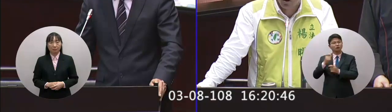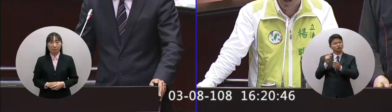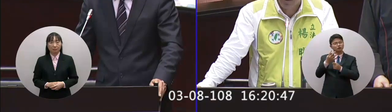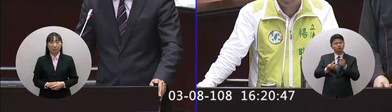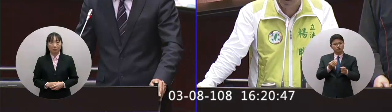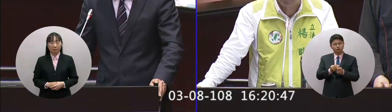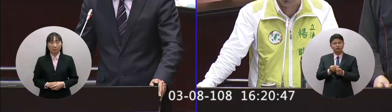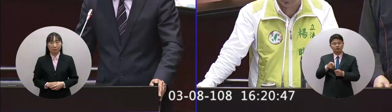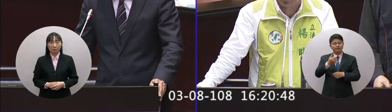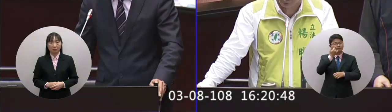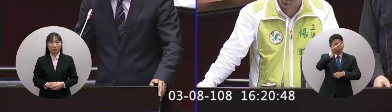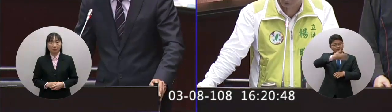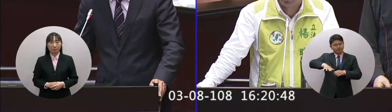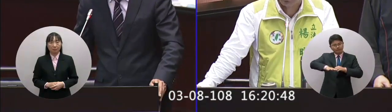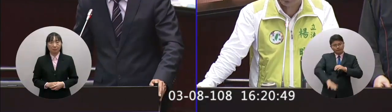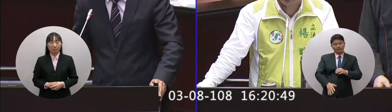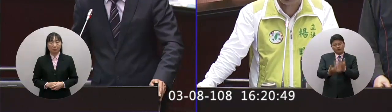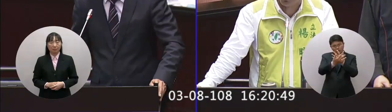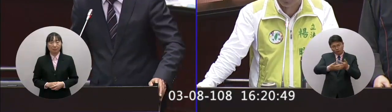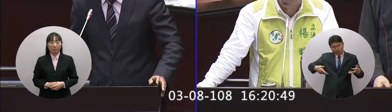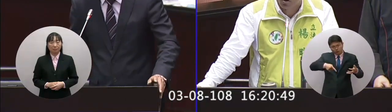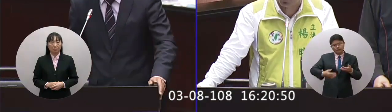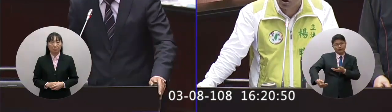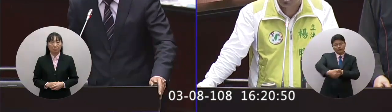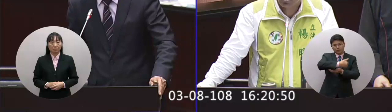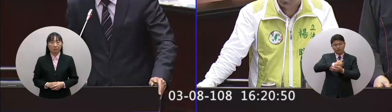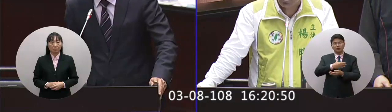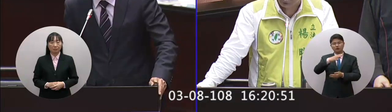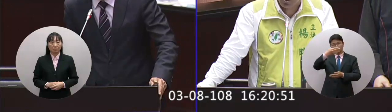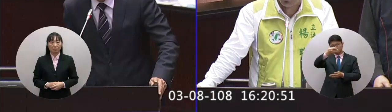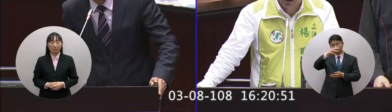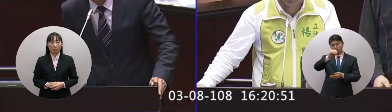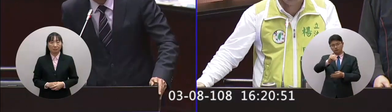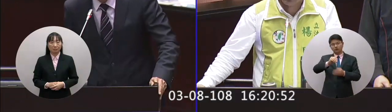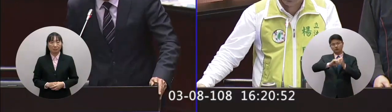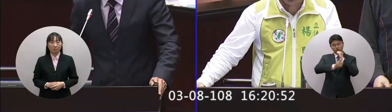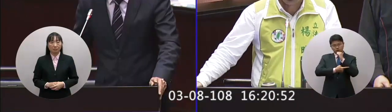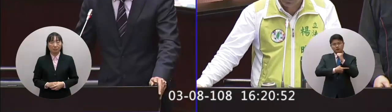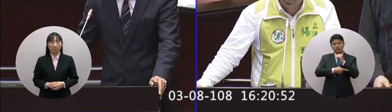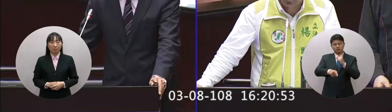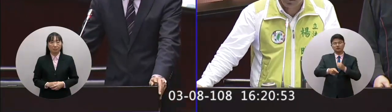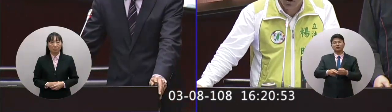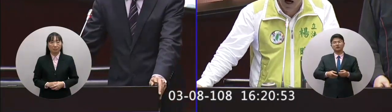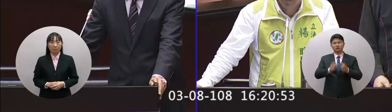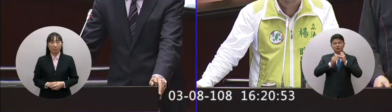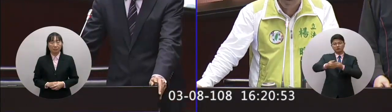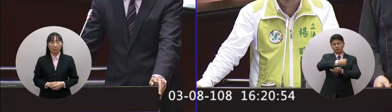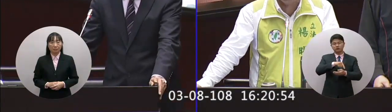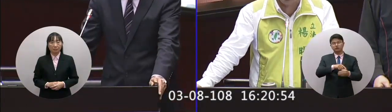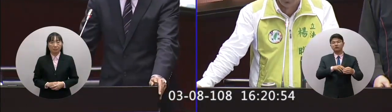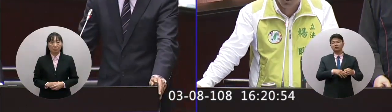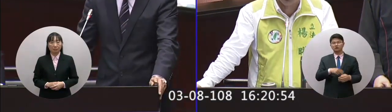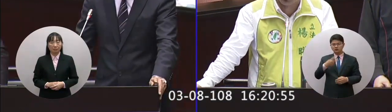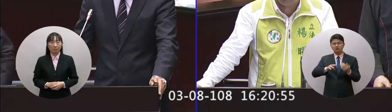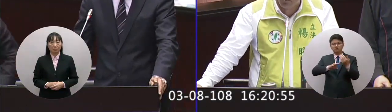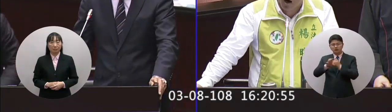年从海底打捞起来的成网已经有90000多公尺， 好，可是根据调查，还